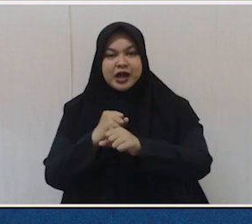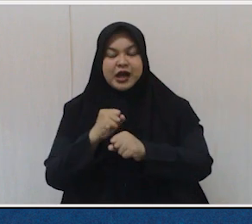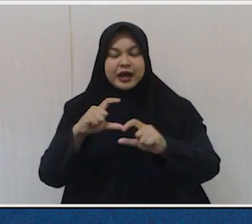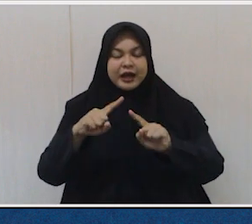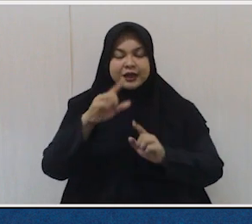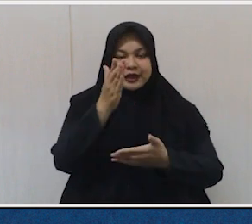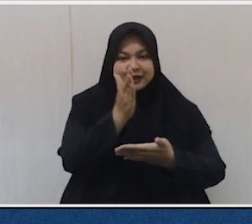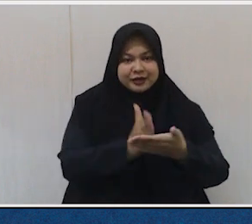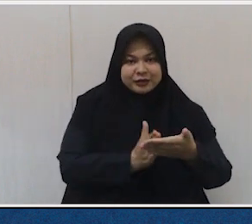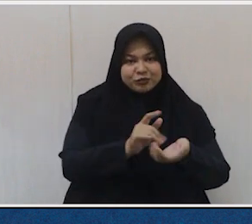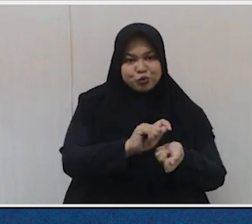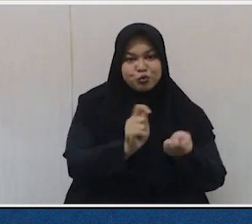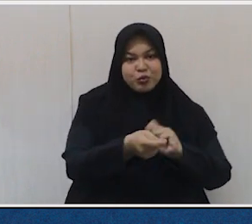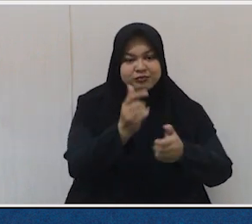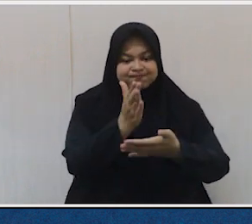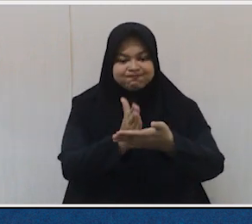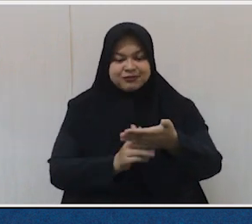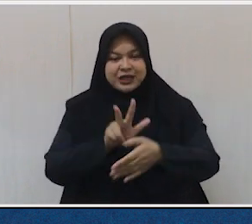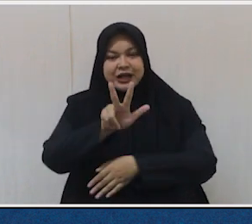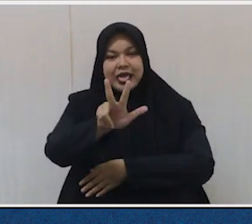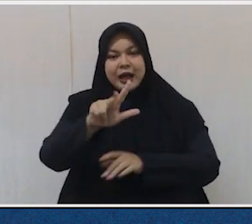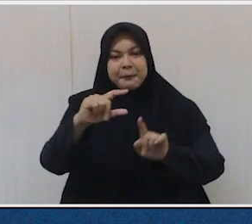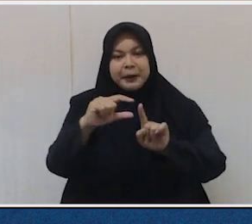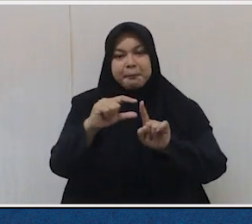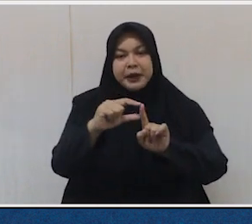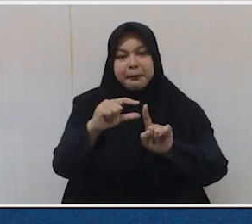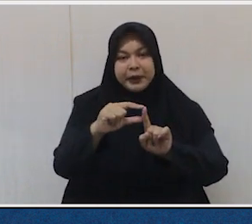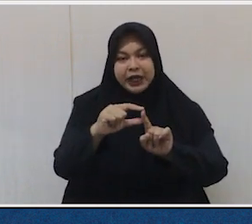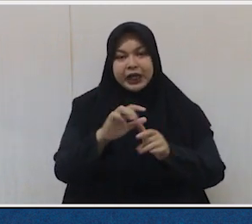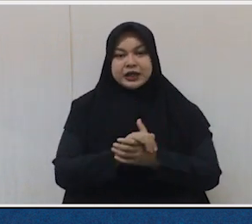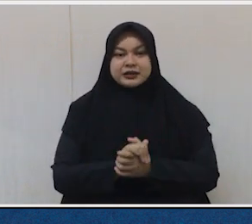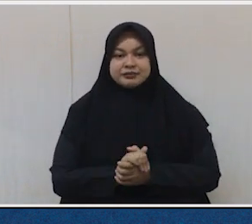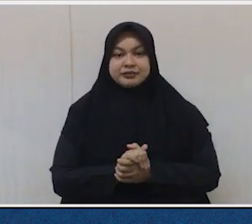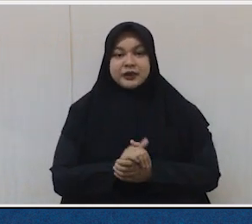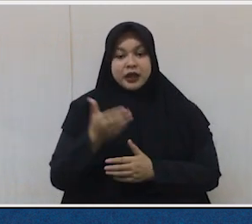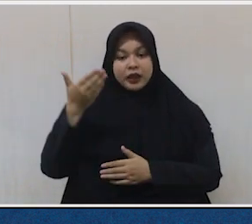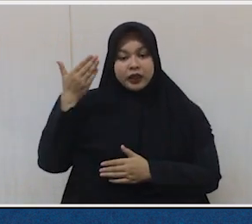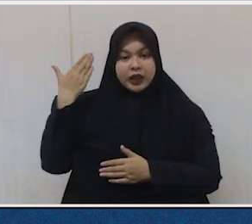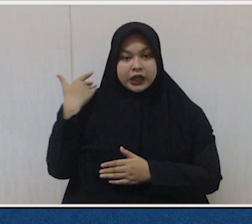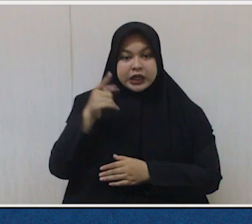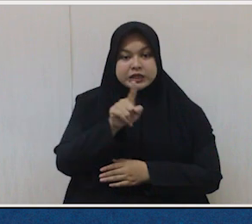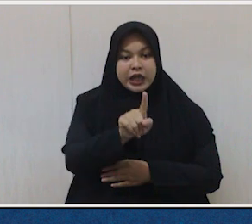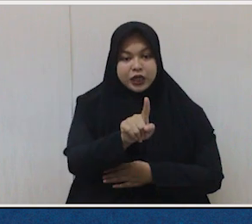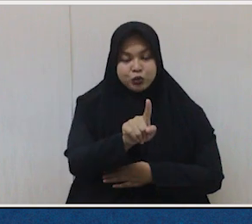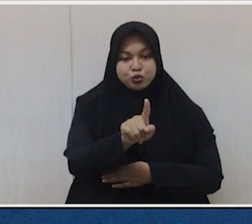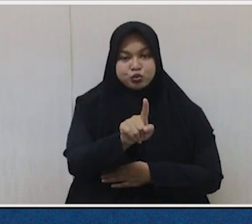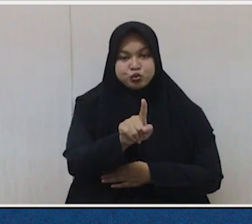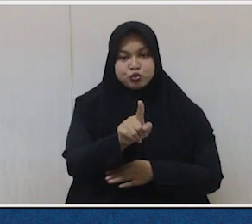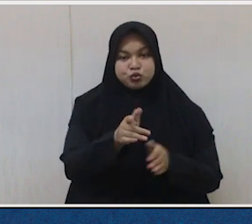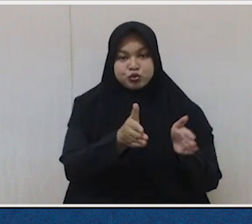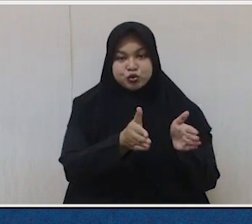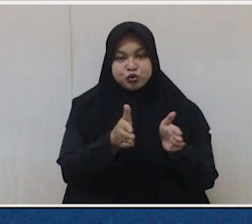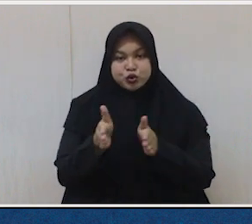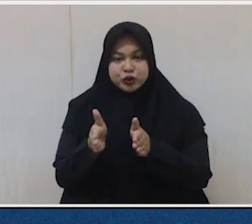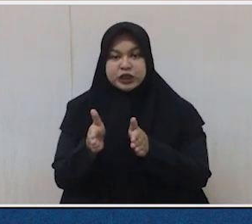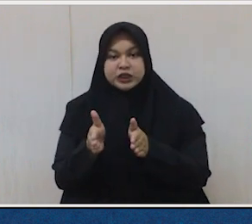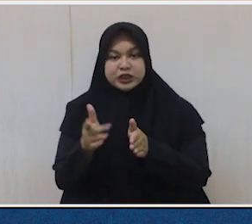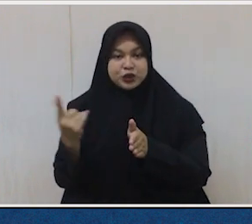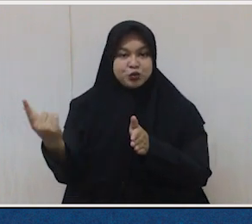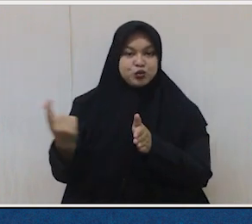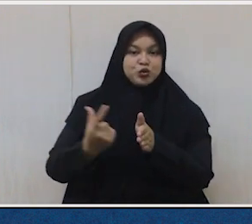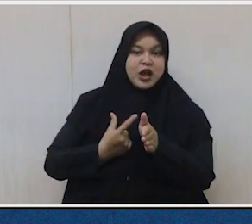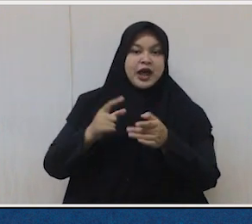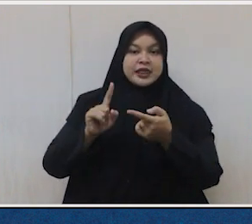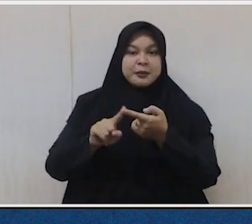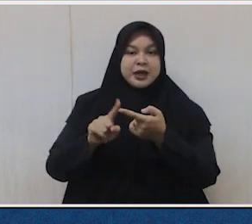eh8 PP gitu jadi eh yang tadinya satu jadi saya diundang